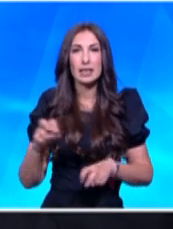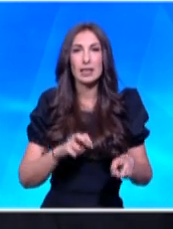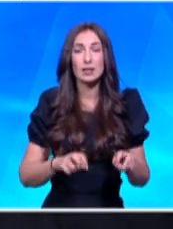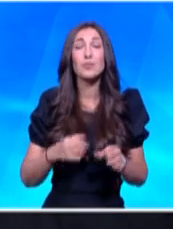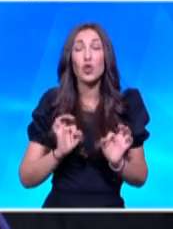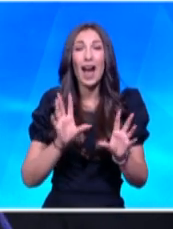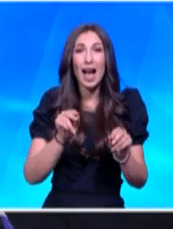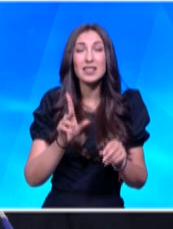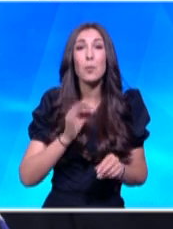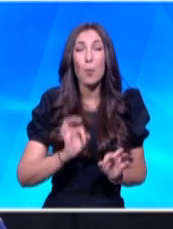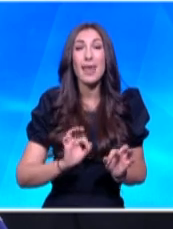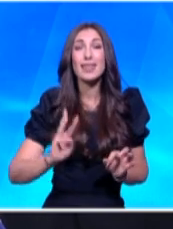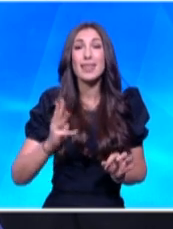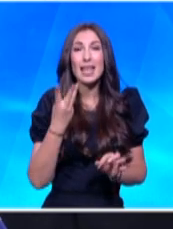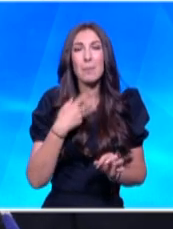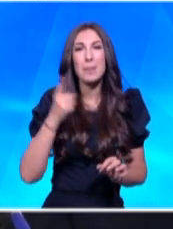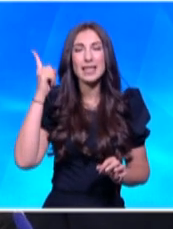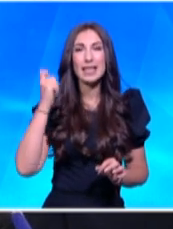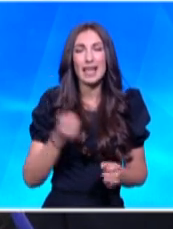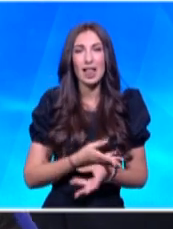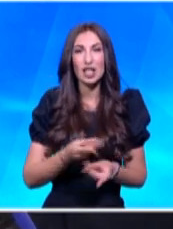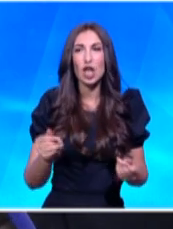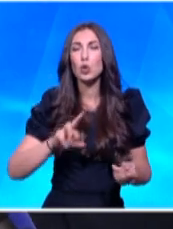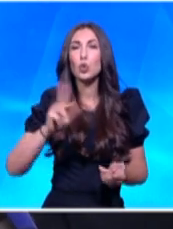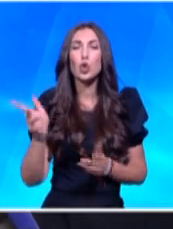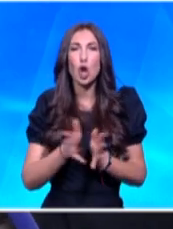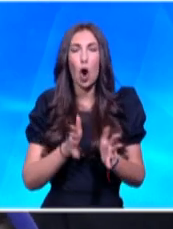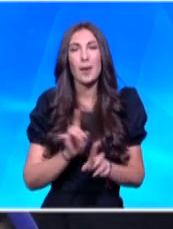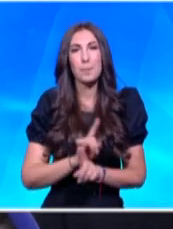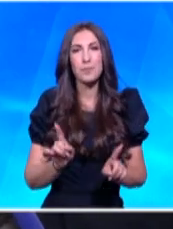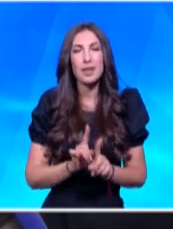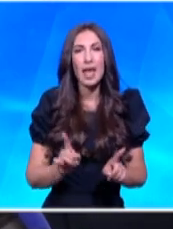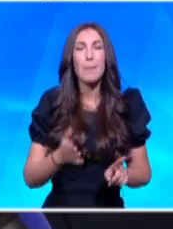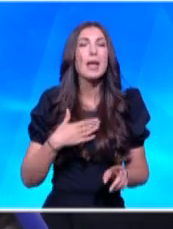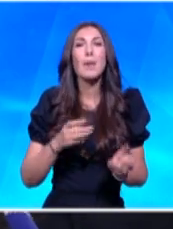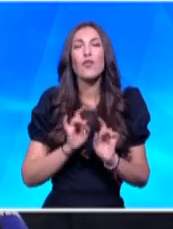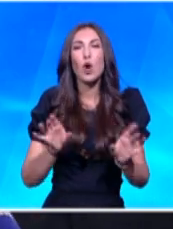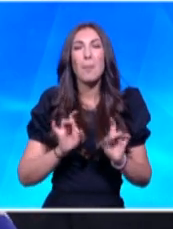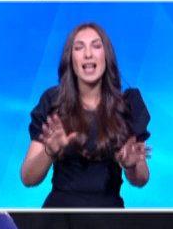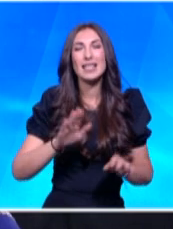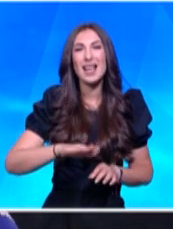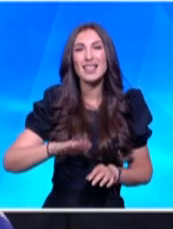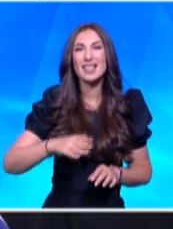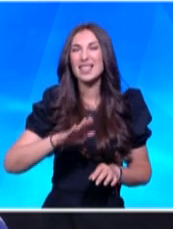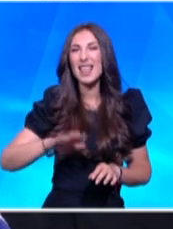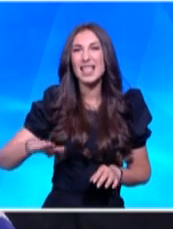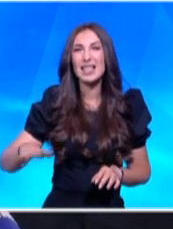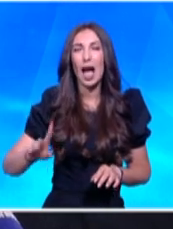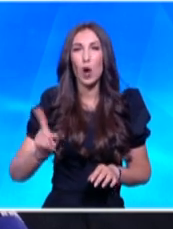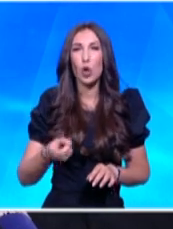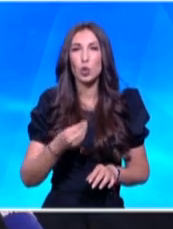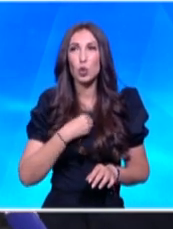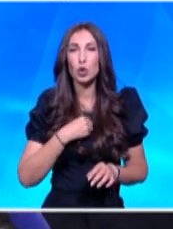че трима човека има сигнали, за други хора няма. Имаше информация за деца, които така се